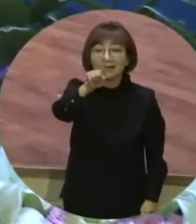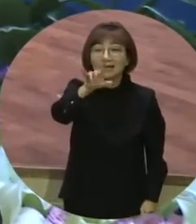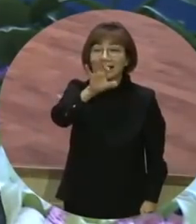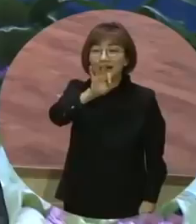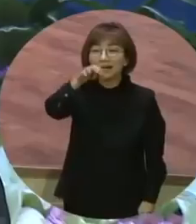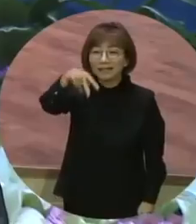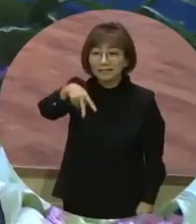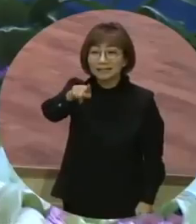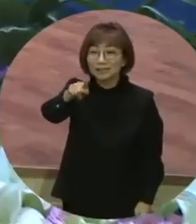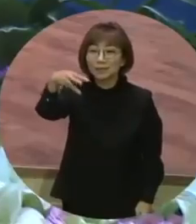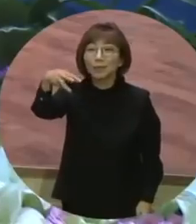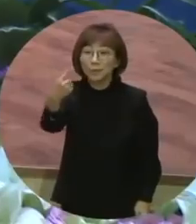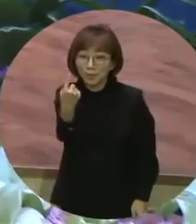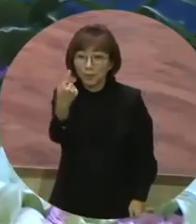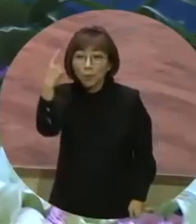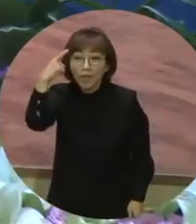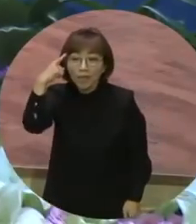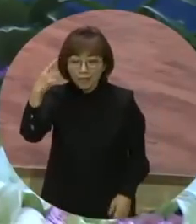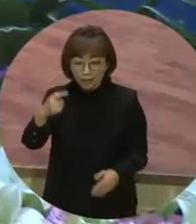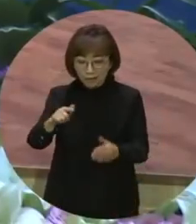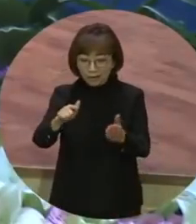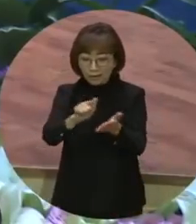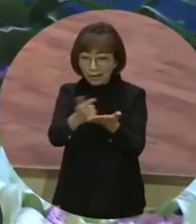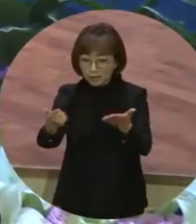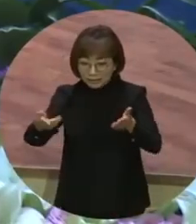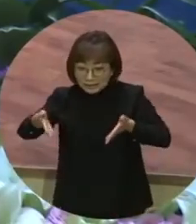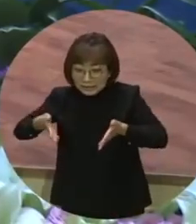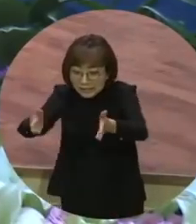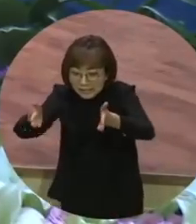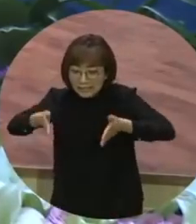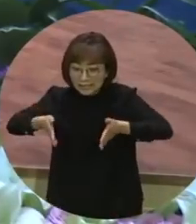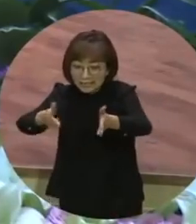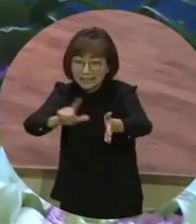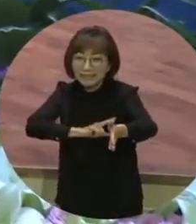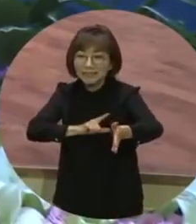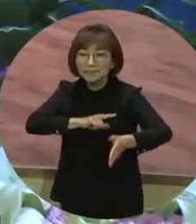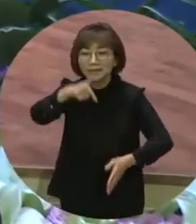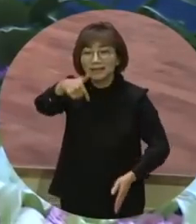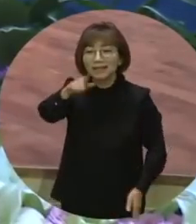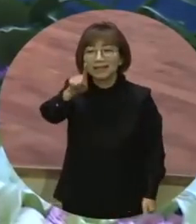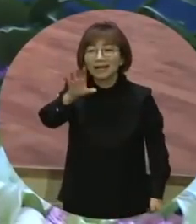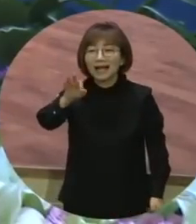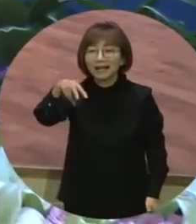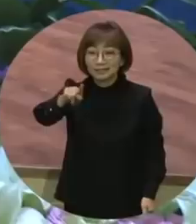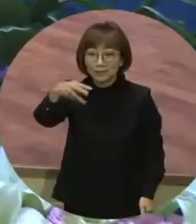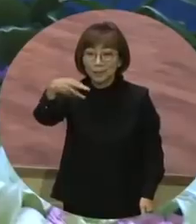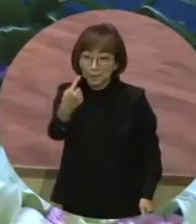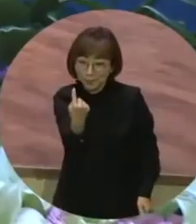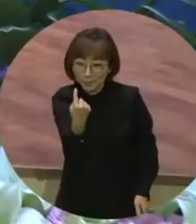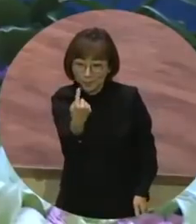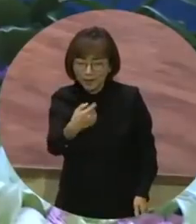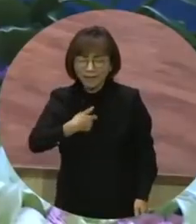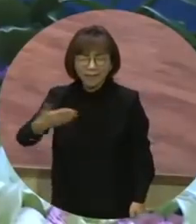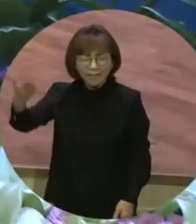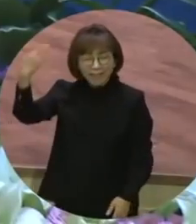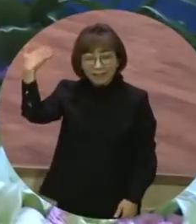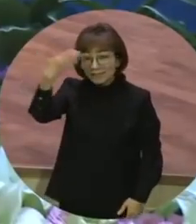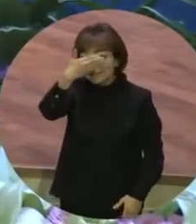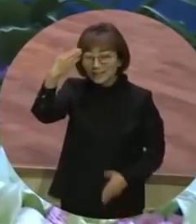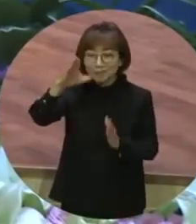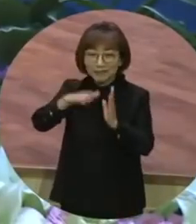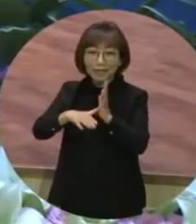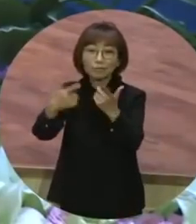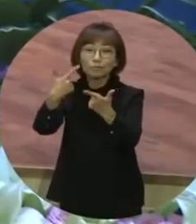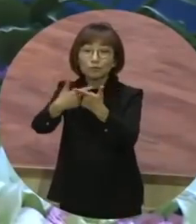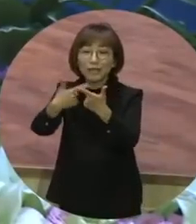제가 개척한 그 도로가 강서로였어요. 그 길이. 길 이름이. 길. 그래서 제가 수용로 교회 출신이에요.